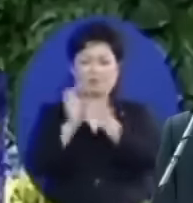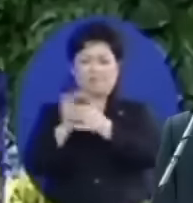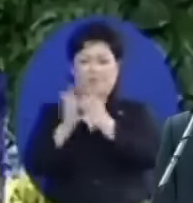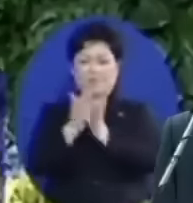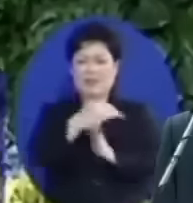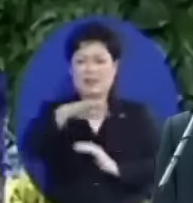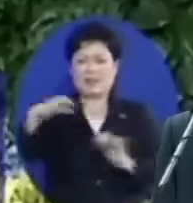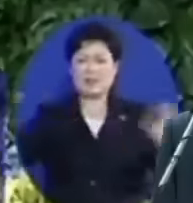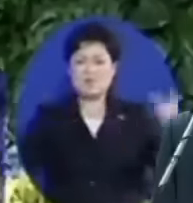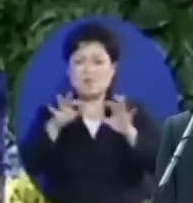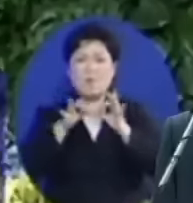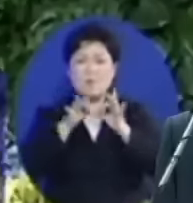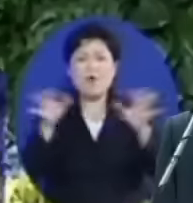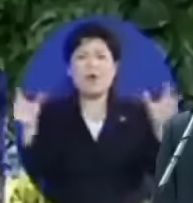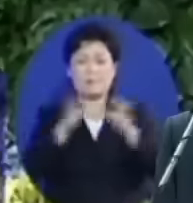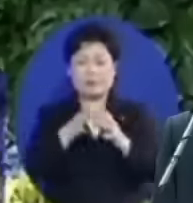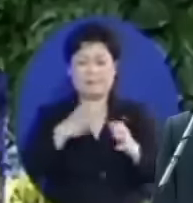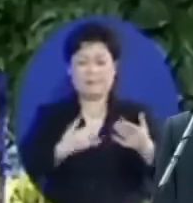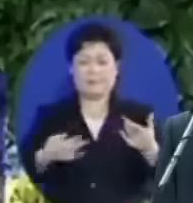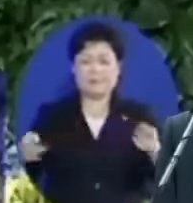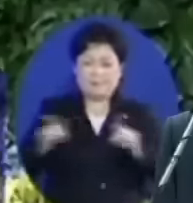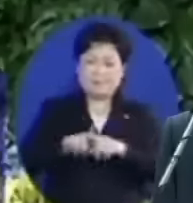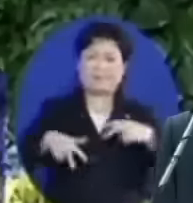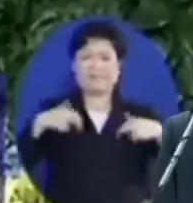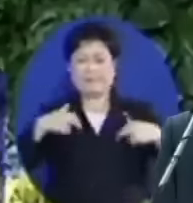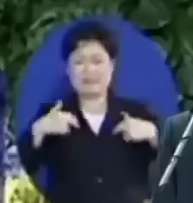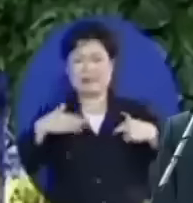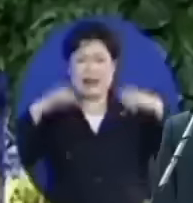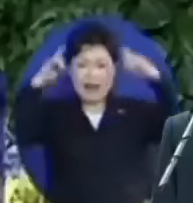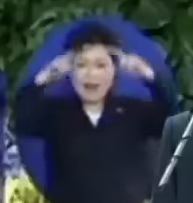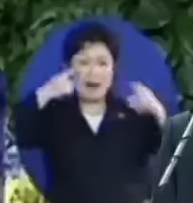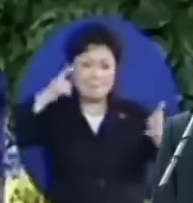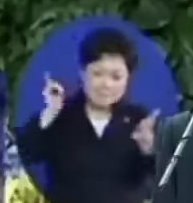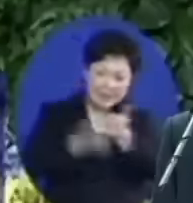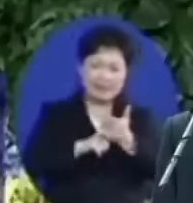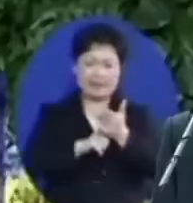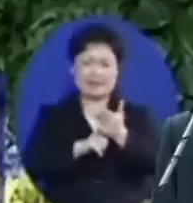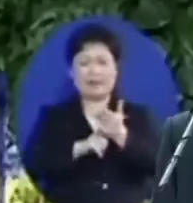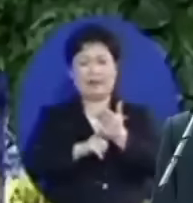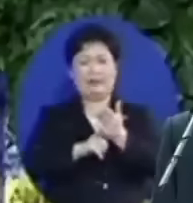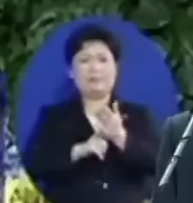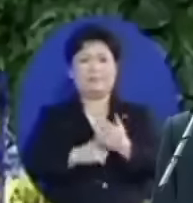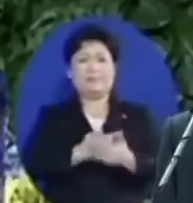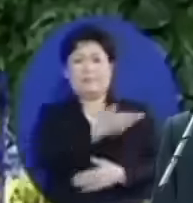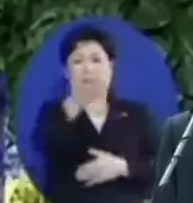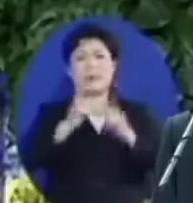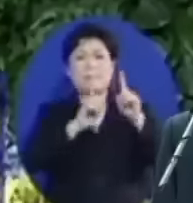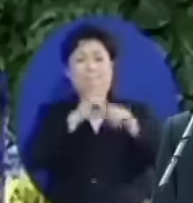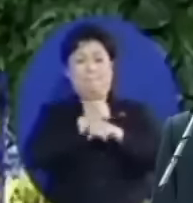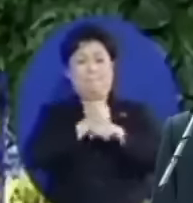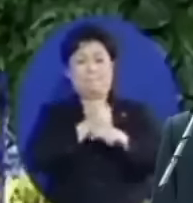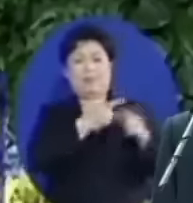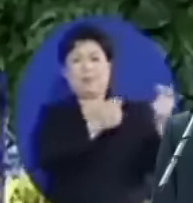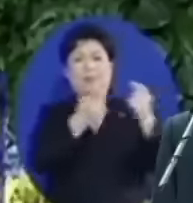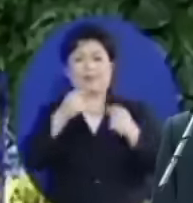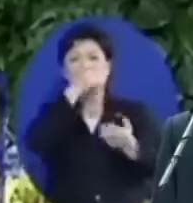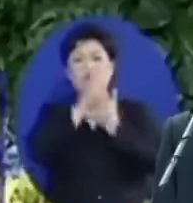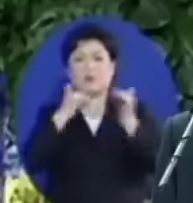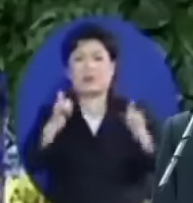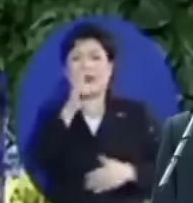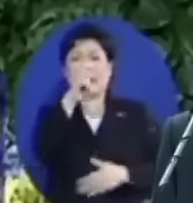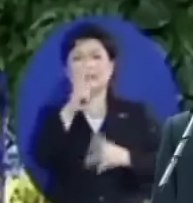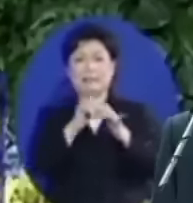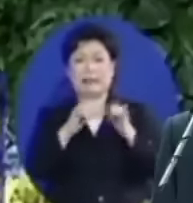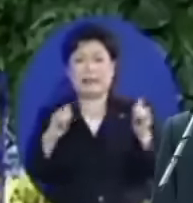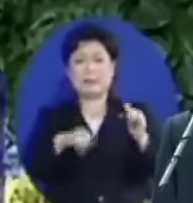불러 모으고 말하되 나와 함께 즐기자, 나 양을 찾아내어놓으라 하리라. 내가 너에게 이르노니 이와 같이 죄인 한